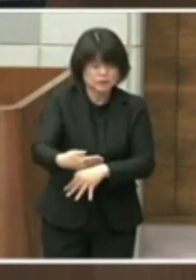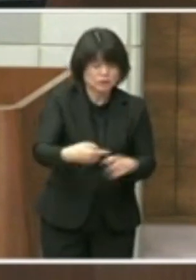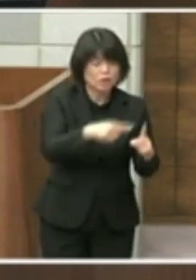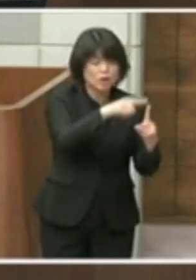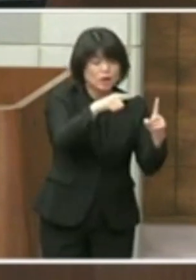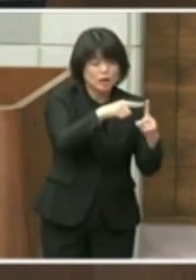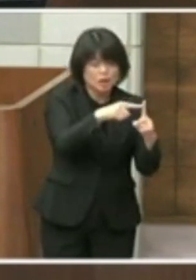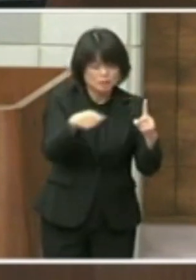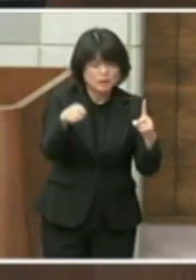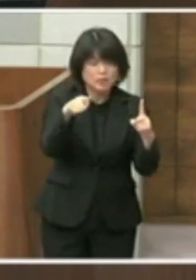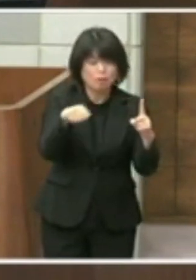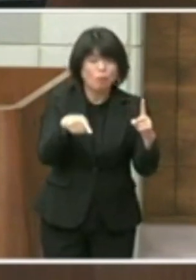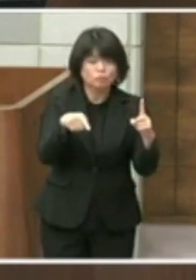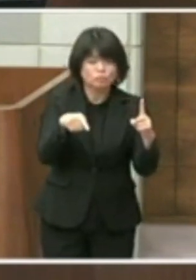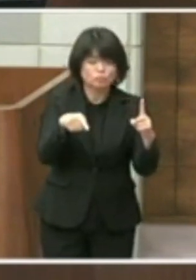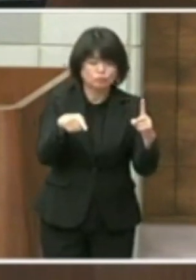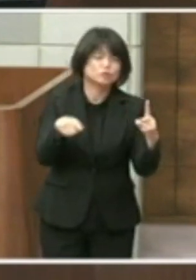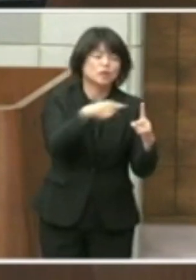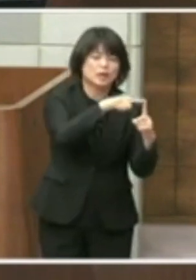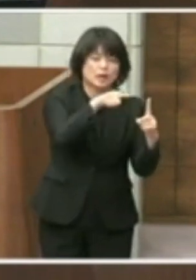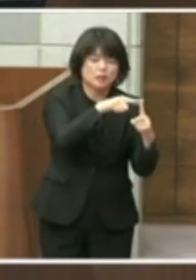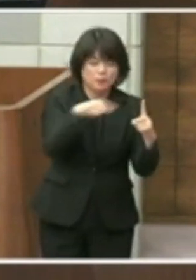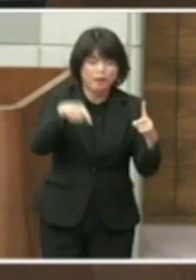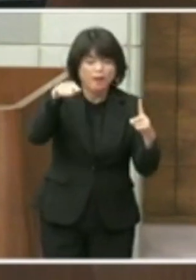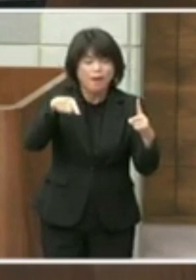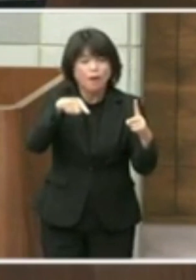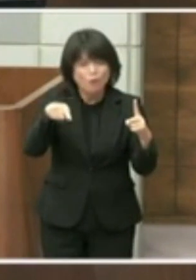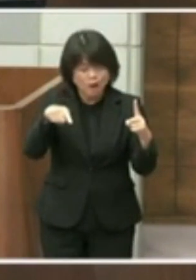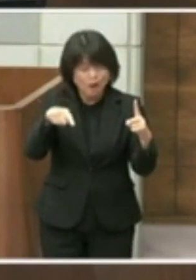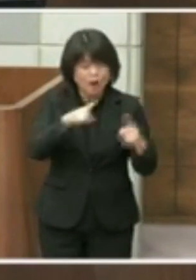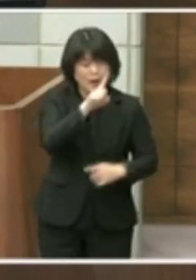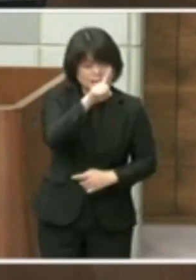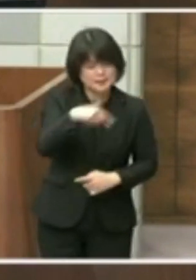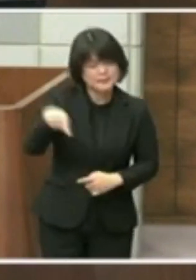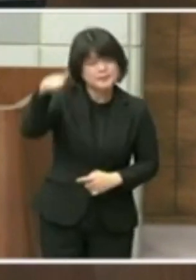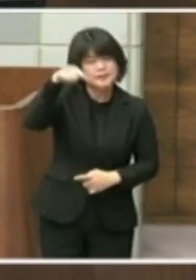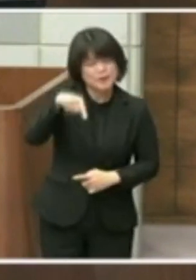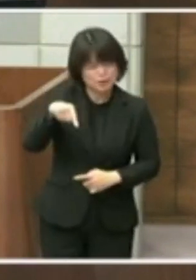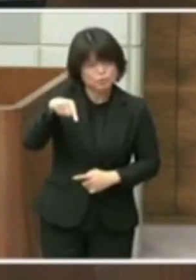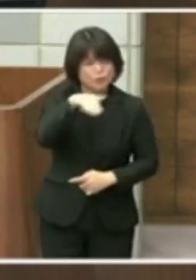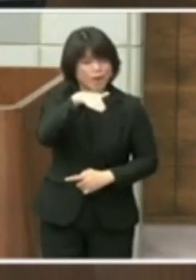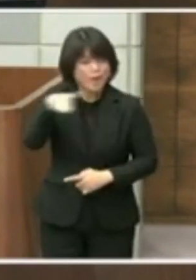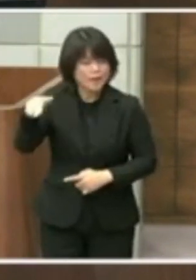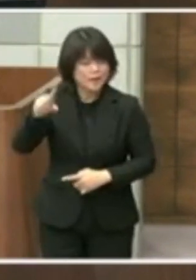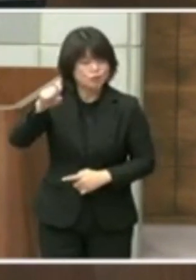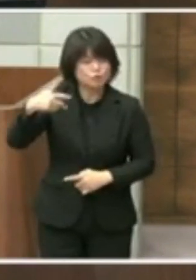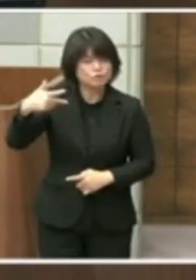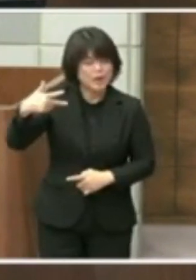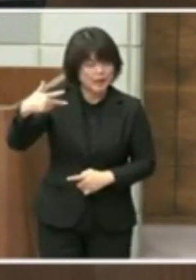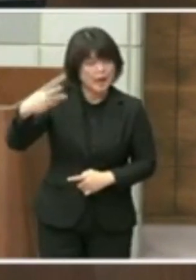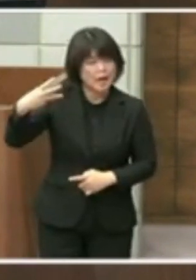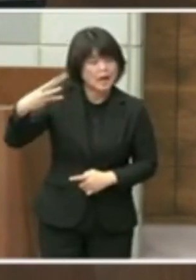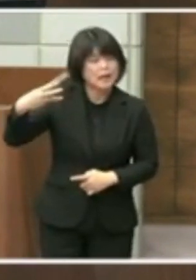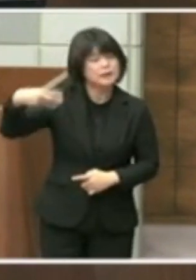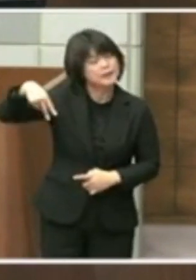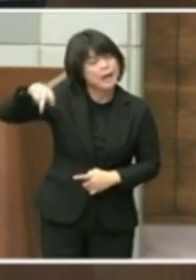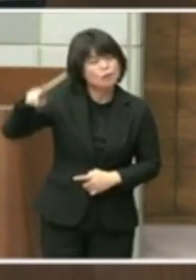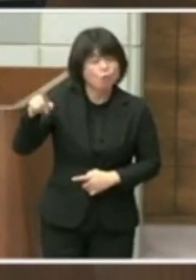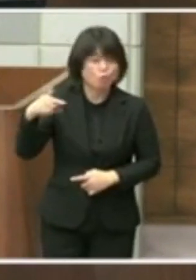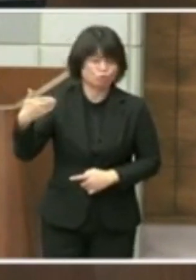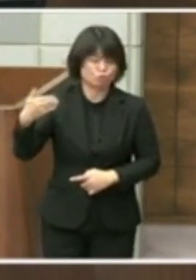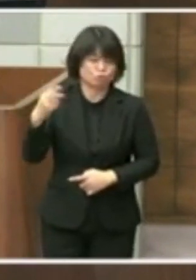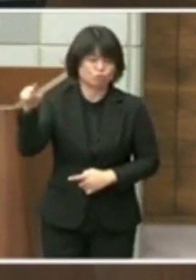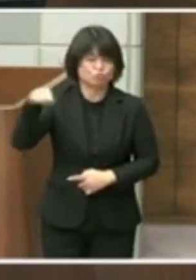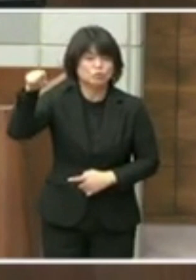種である PFOS、PFOA は1リットルあたり平均10ナノグラム程度であり、若